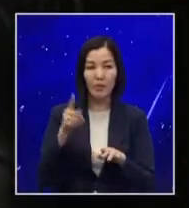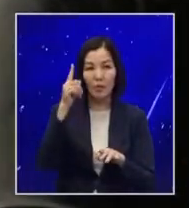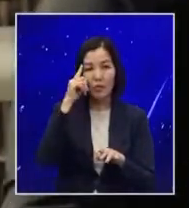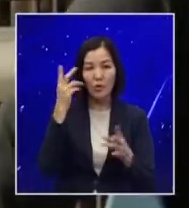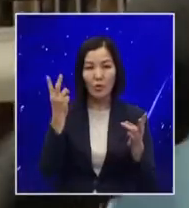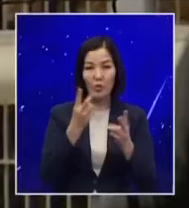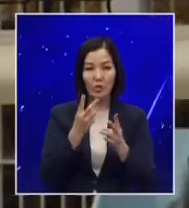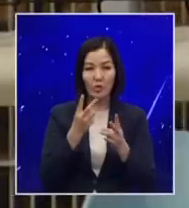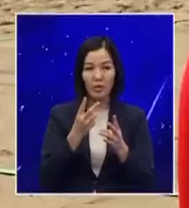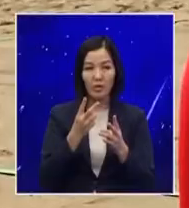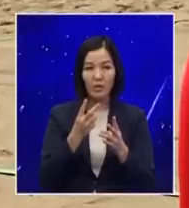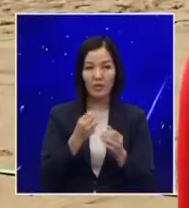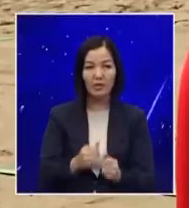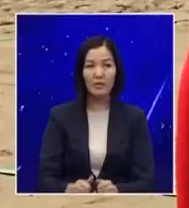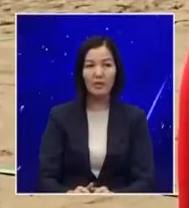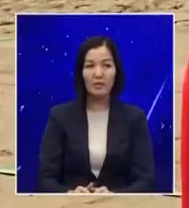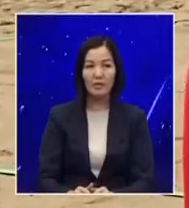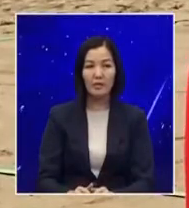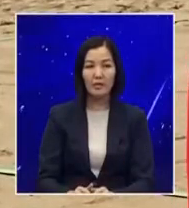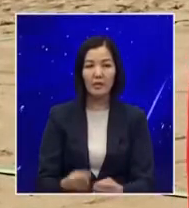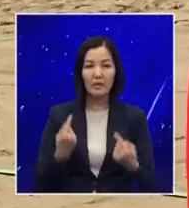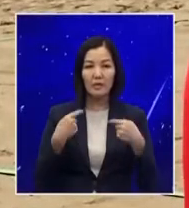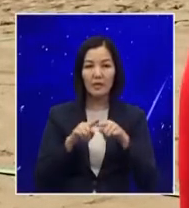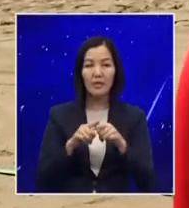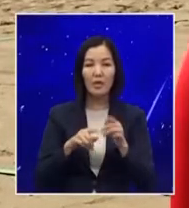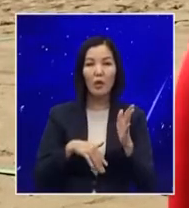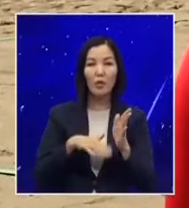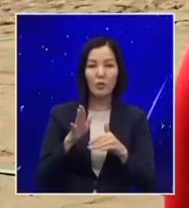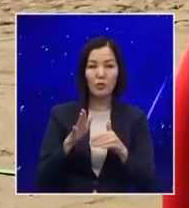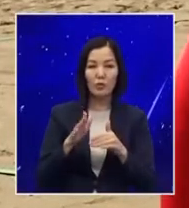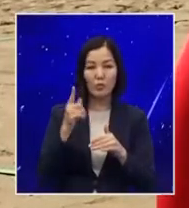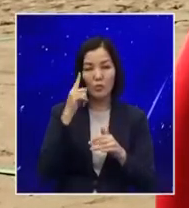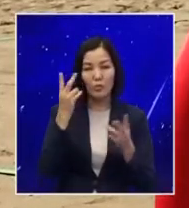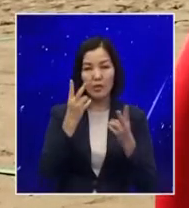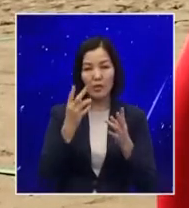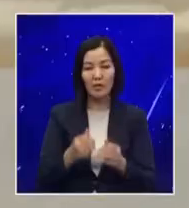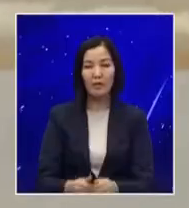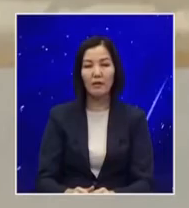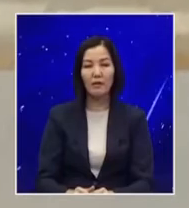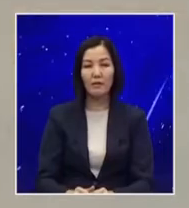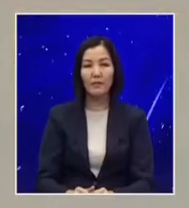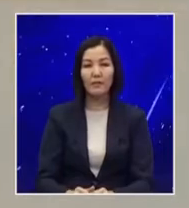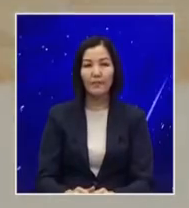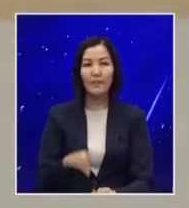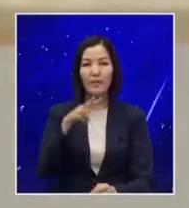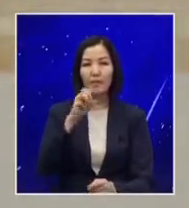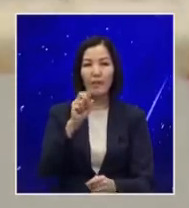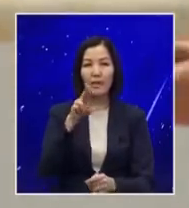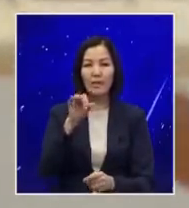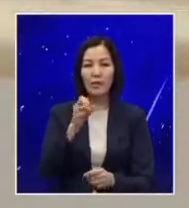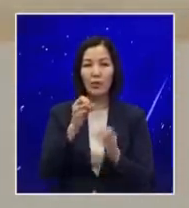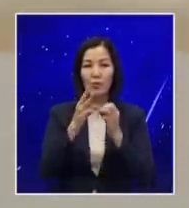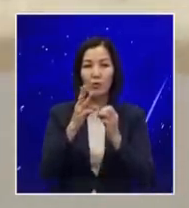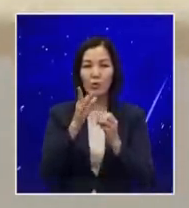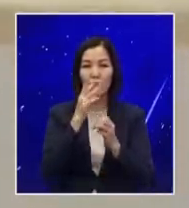қабілеті болу керек. Техникалық жағынан да және ойлану қабілетті де. Мәдина Қожахметова 13